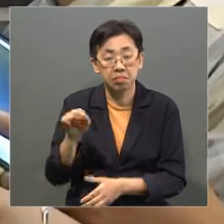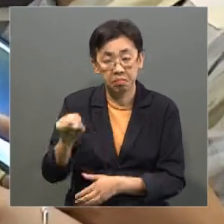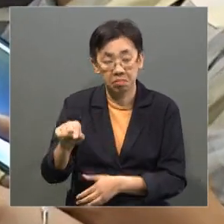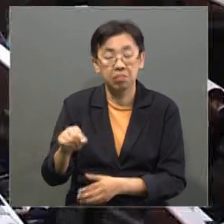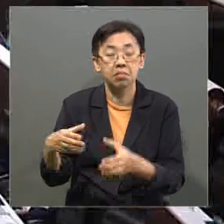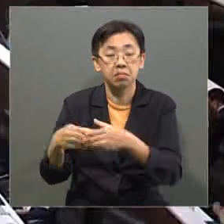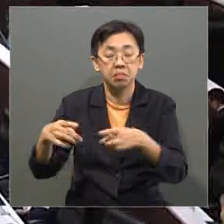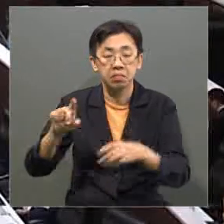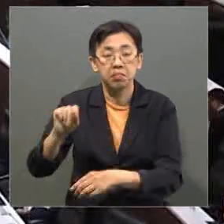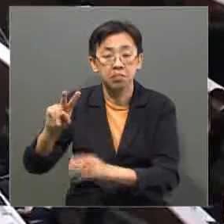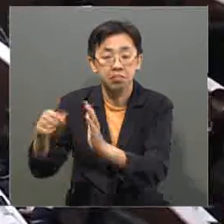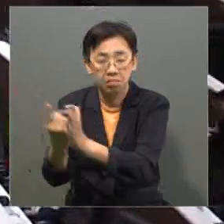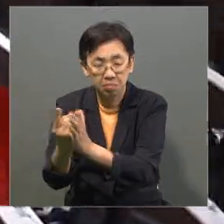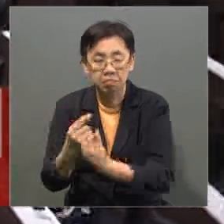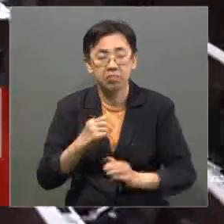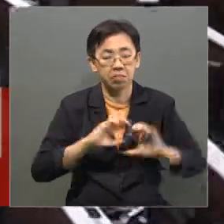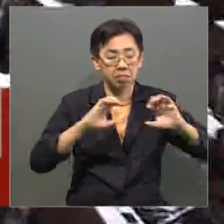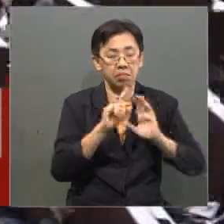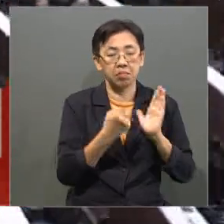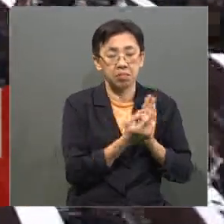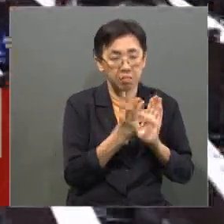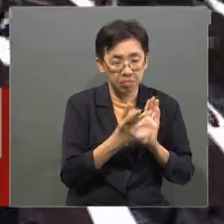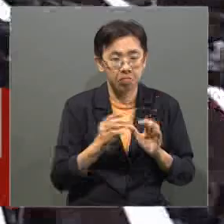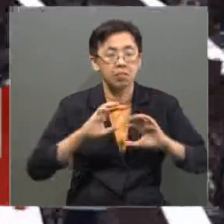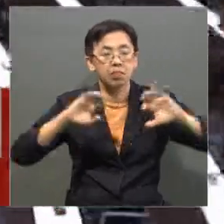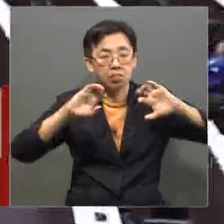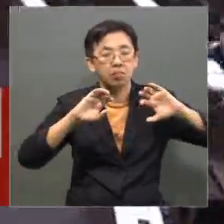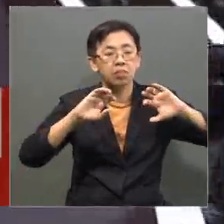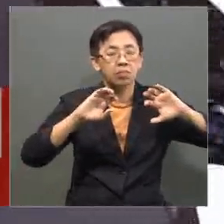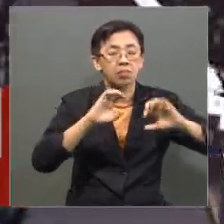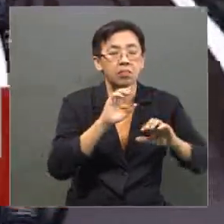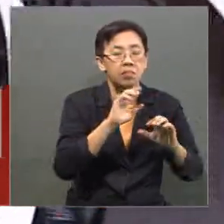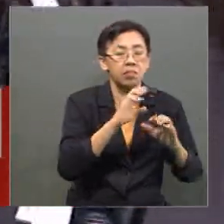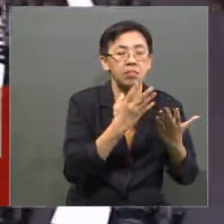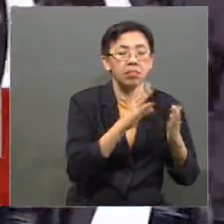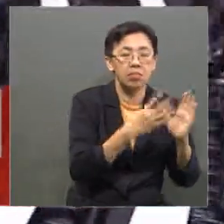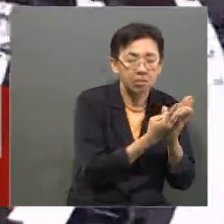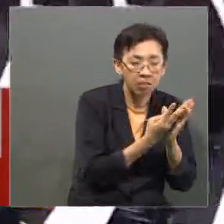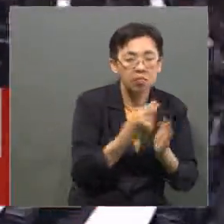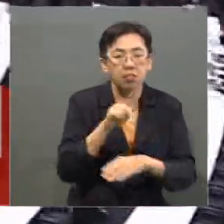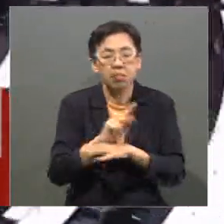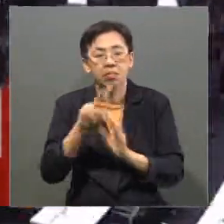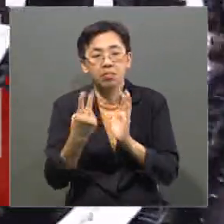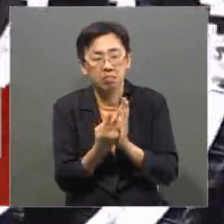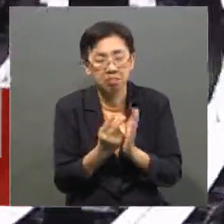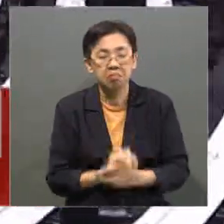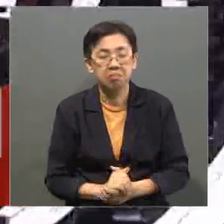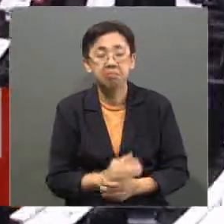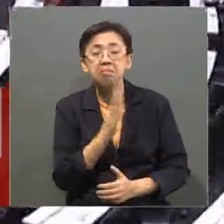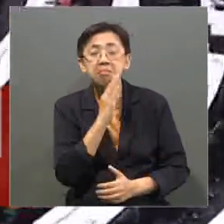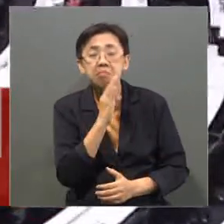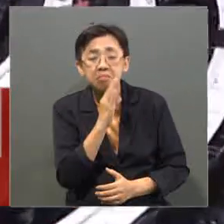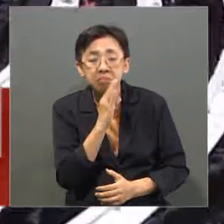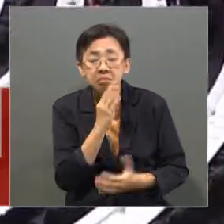22ชั่วโมงรัฐบาล6ชั่วโมงโดยจะแบ่งเป็นคณะรัฐมนตรี4ชั่วโมงและประธานอีก2ชั่วโมงซึ่งเมื่อพักท